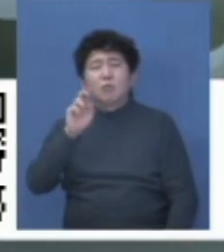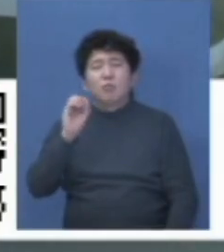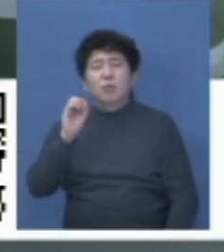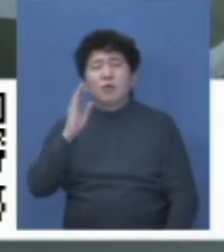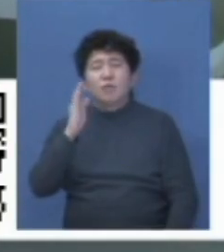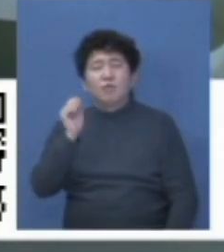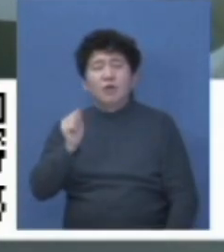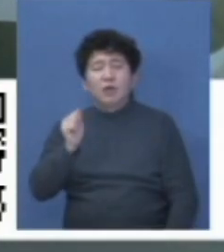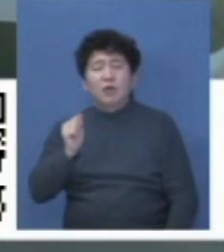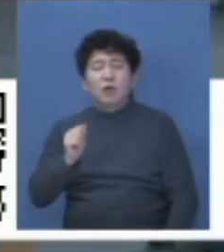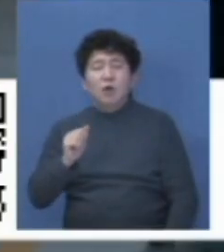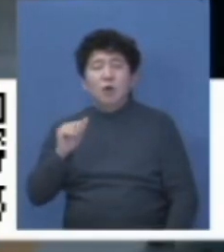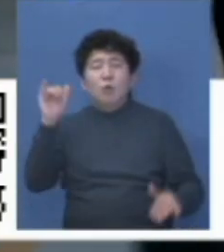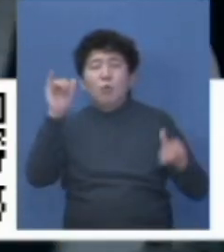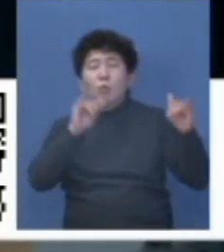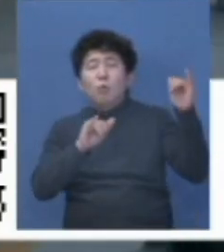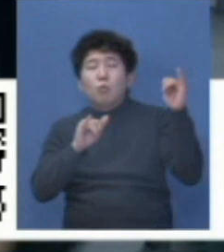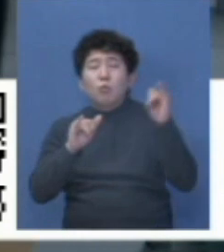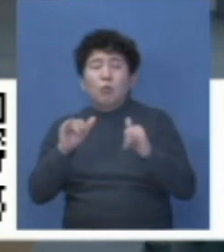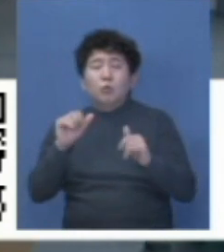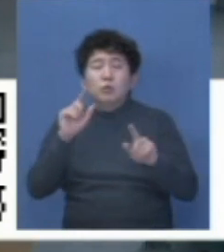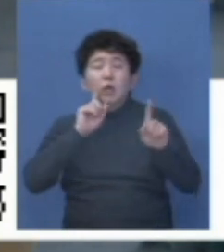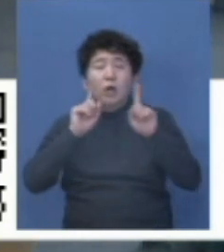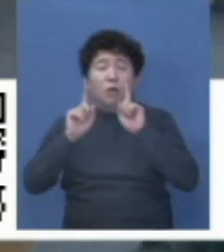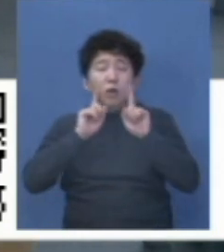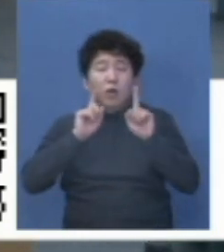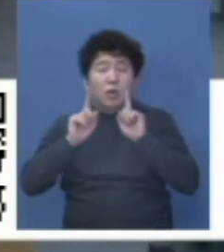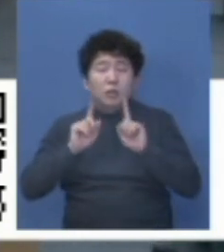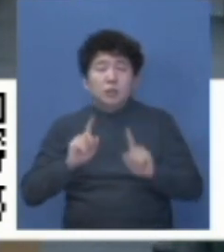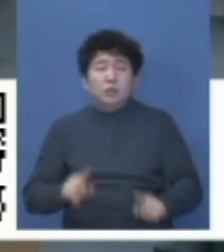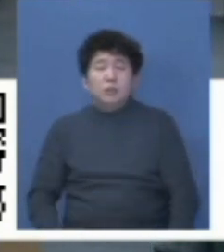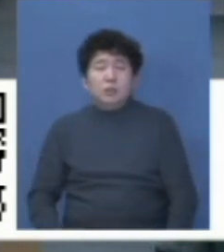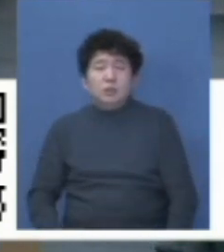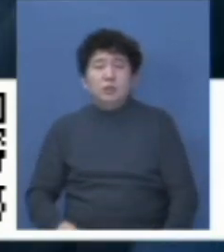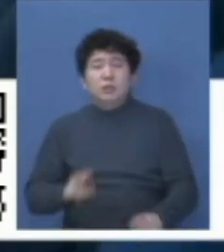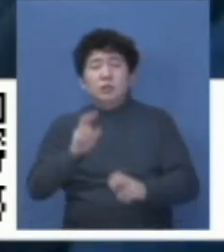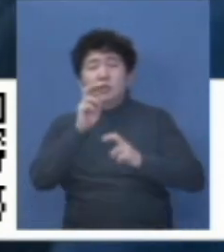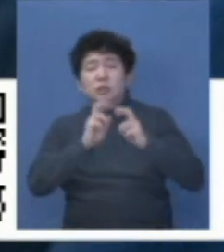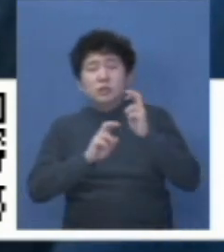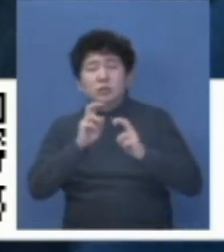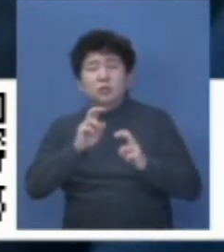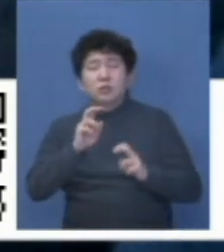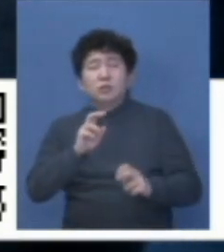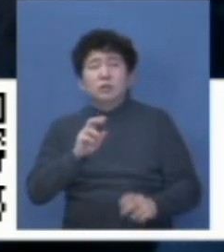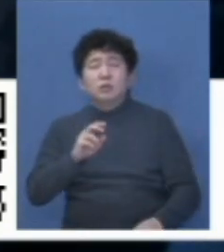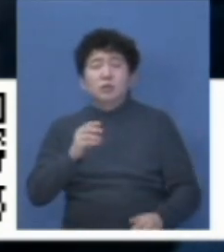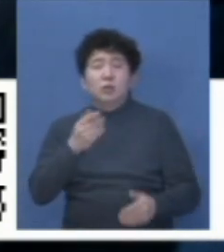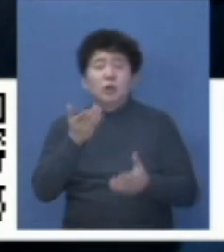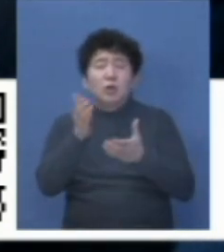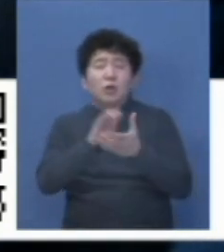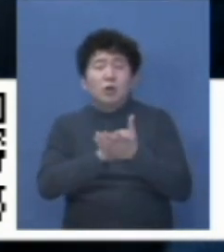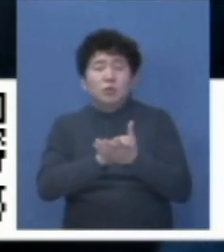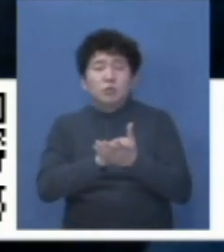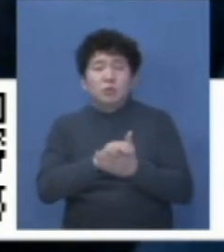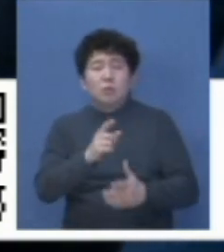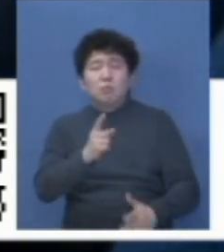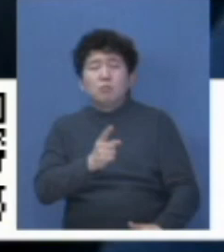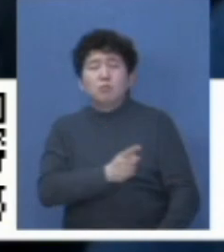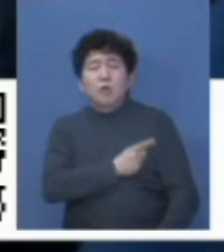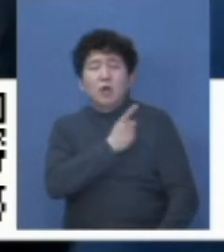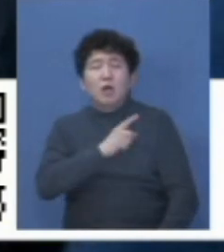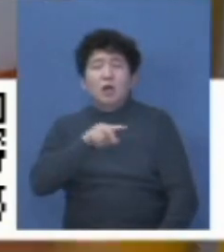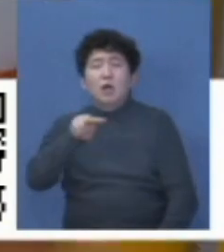Прежде всего, гости форума, представители вузов и предприятий региона и страны, посетили созданный на базе вуза учебный центр «Мастерская